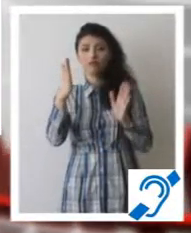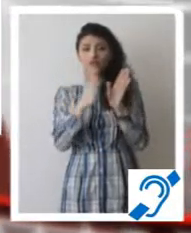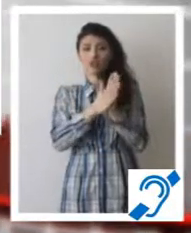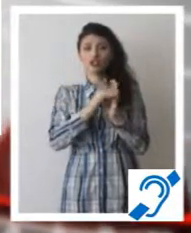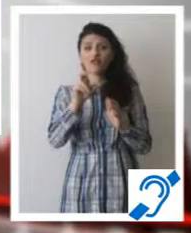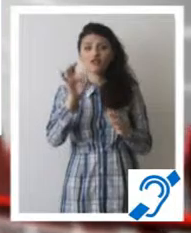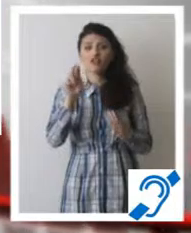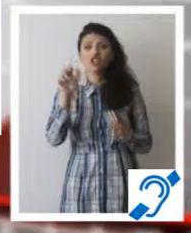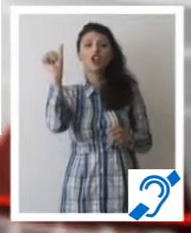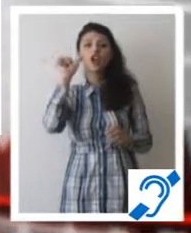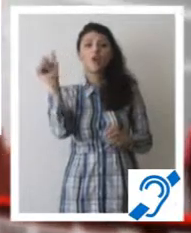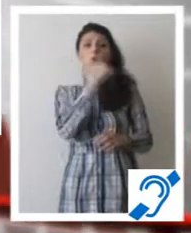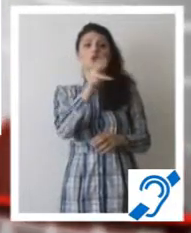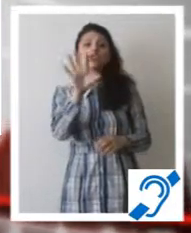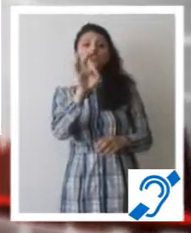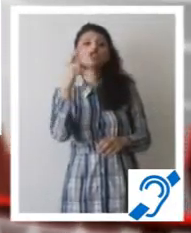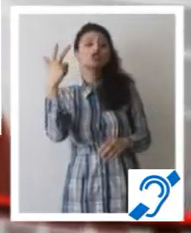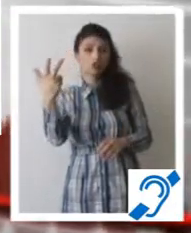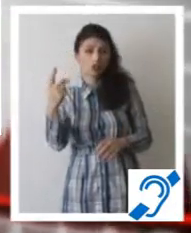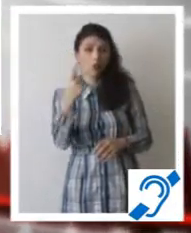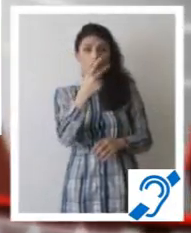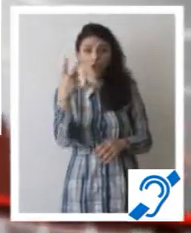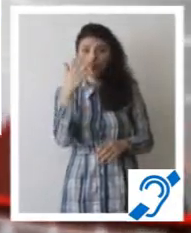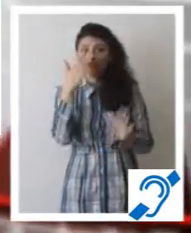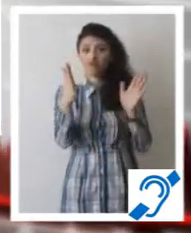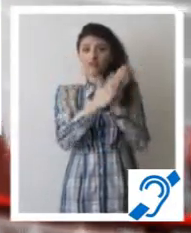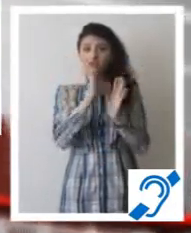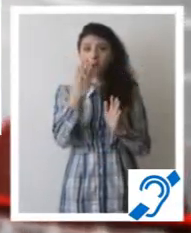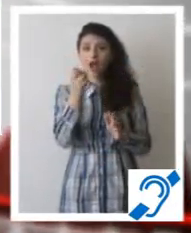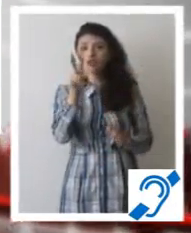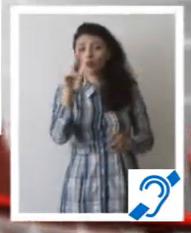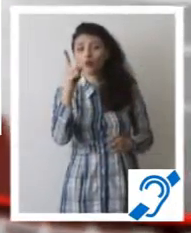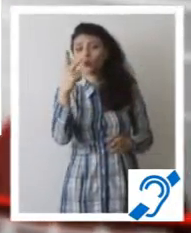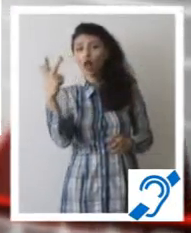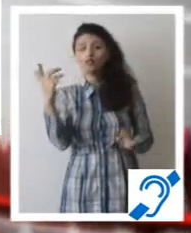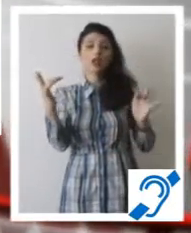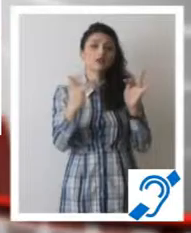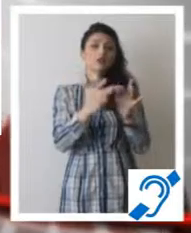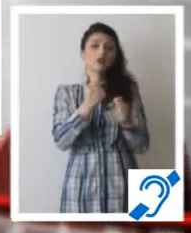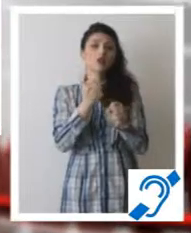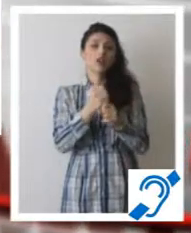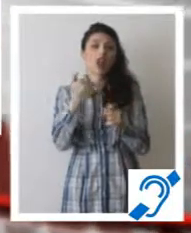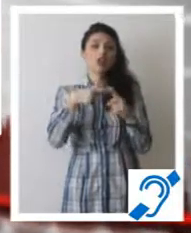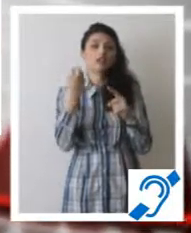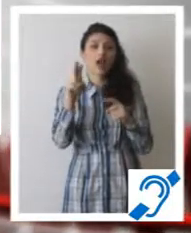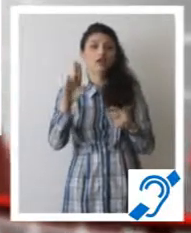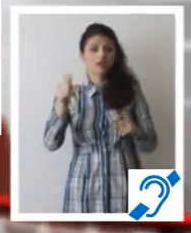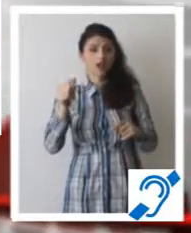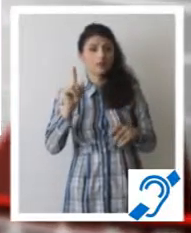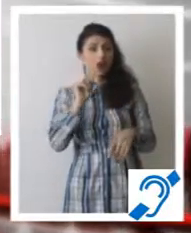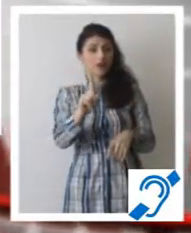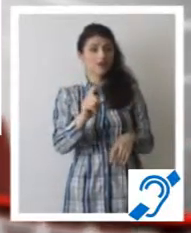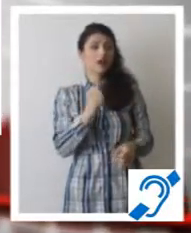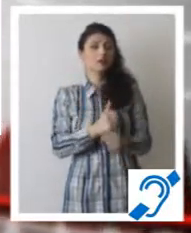echipei FC Argeș-Pitești 1953, 1-2 în fața Unirii Bascov și 1-3 în confruntarea cu FCM Alexandria. De